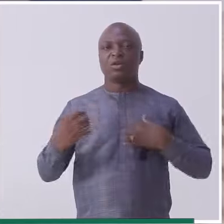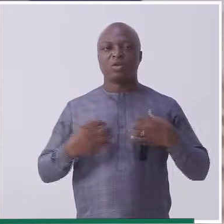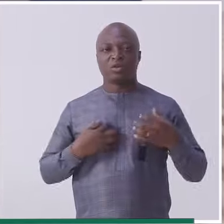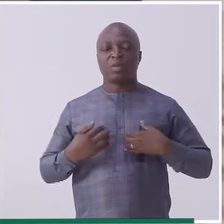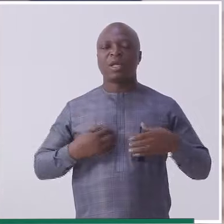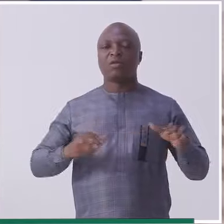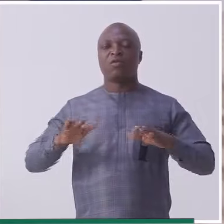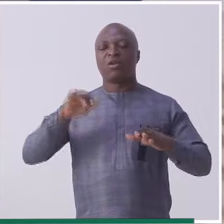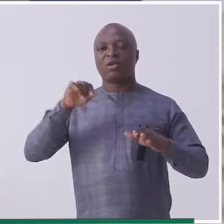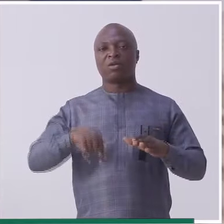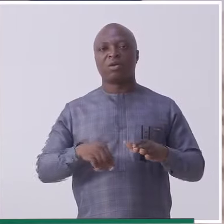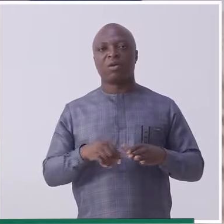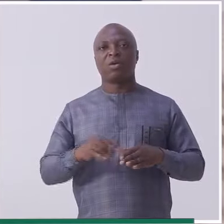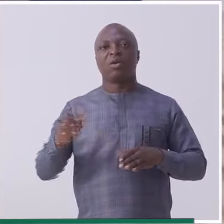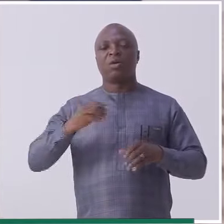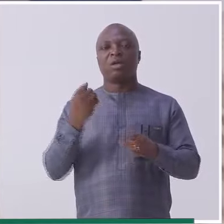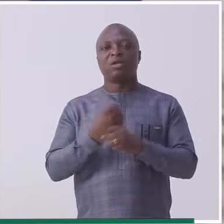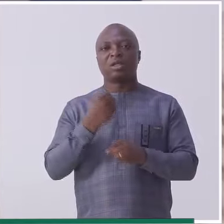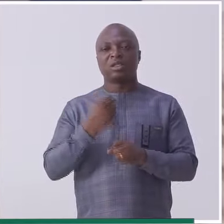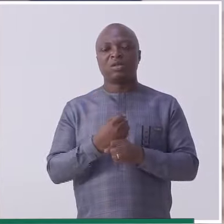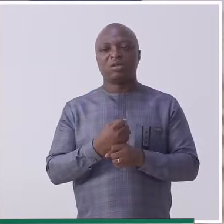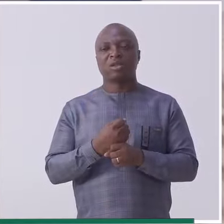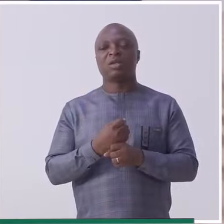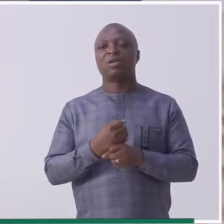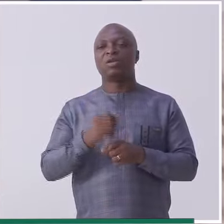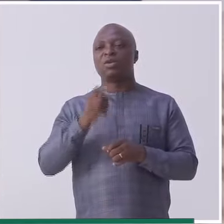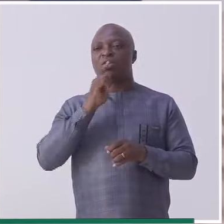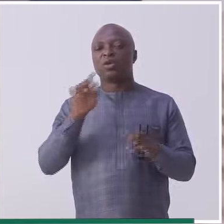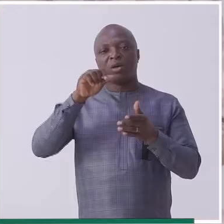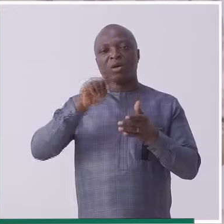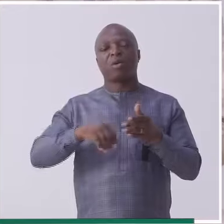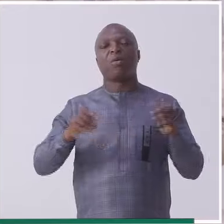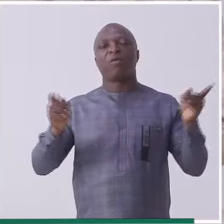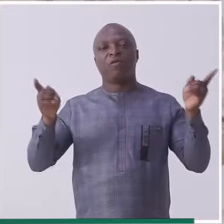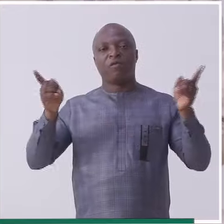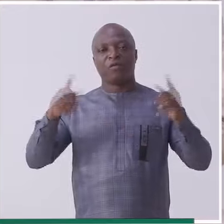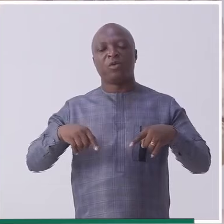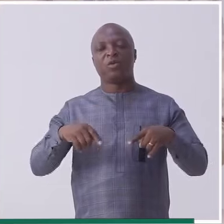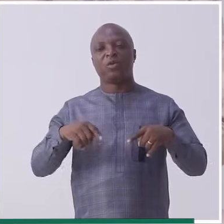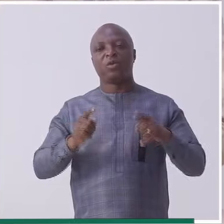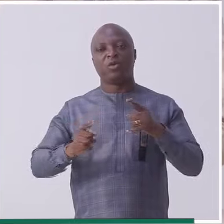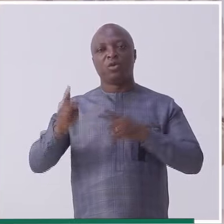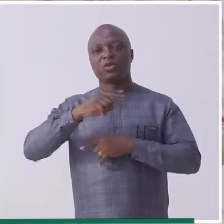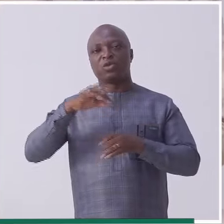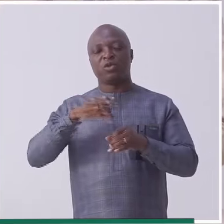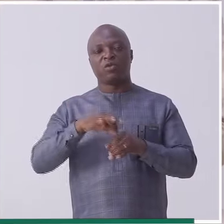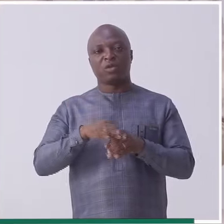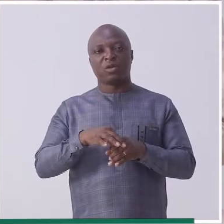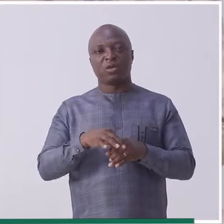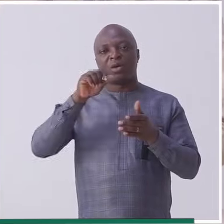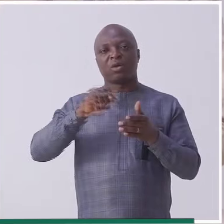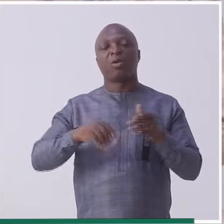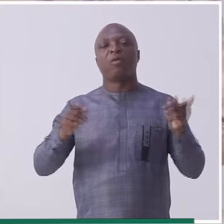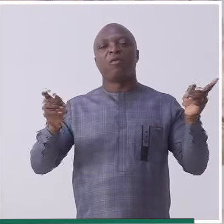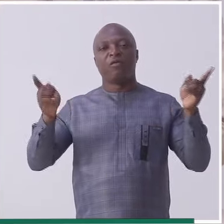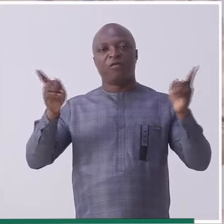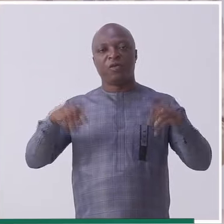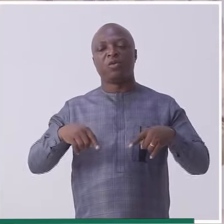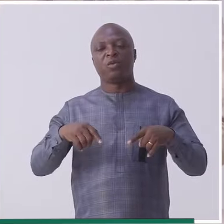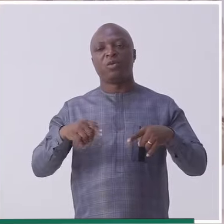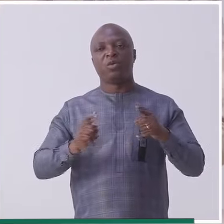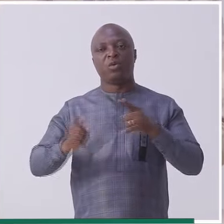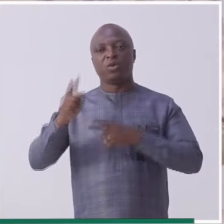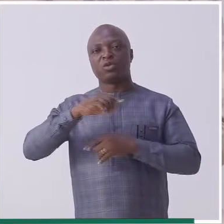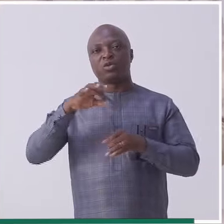du fait que leurs activités sont interdites. Ben, je vous remercie encore pour cette question. Nous avons fixé des règles